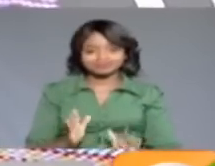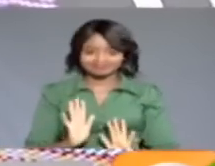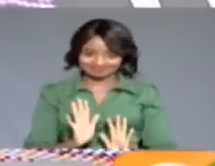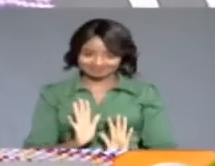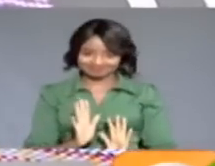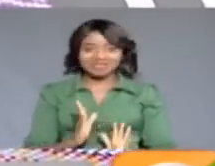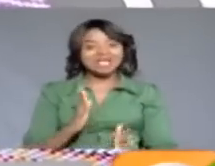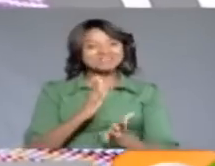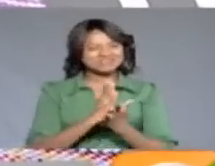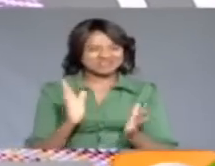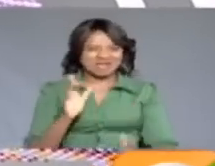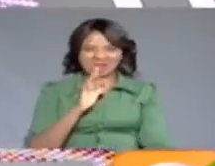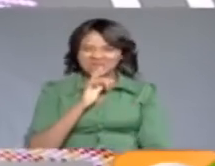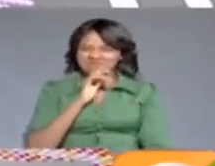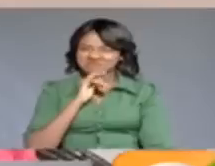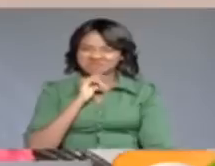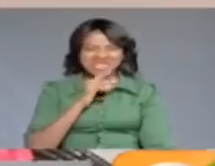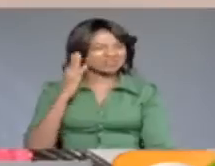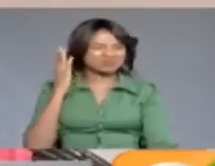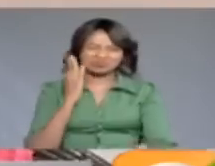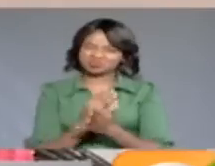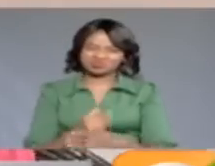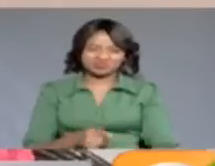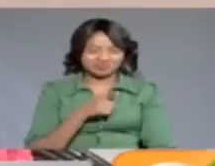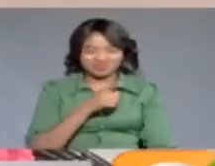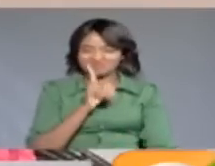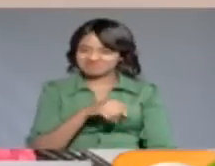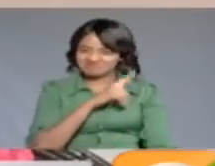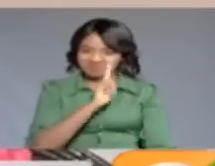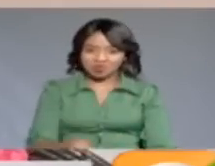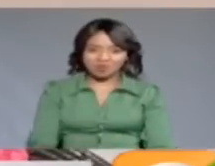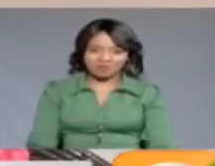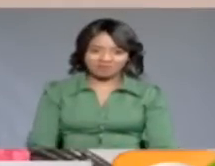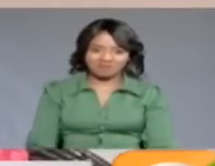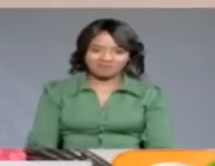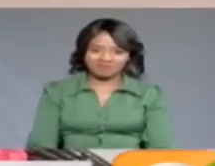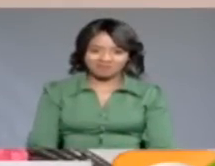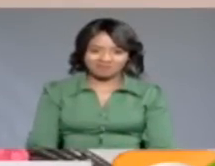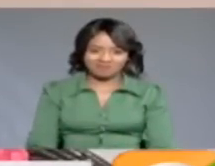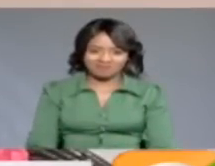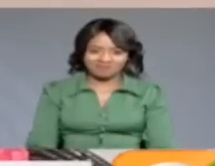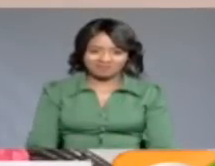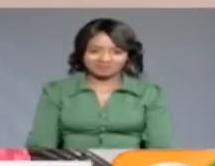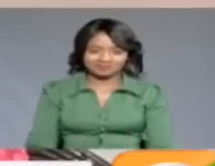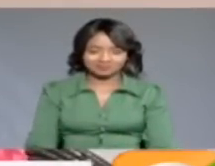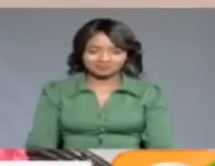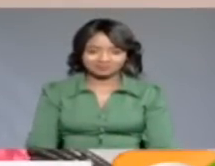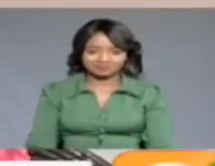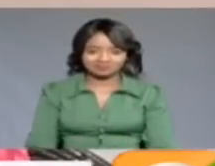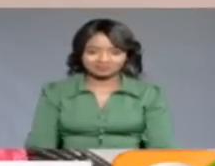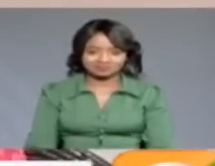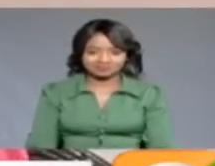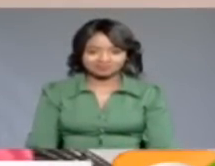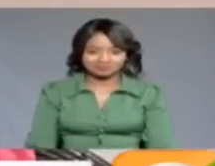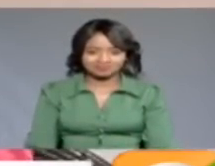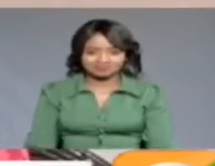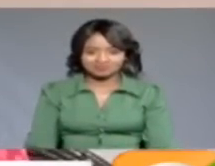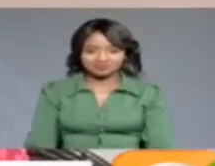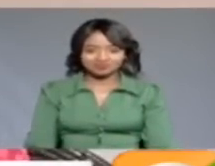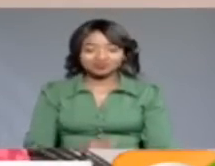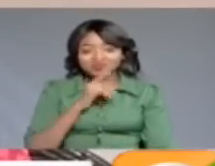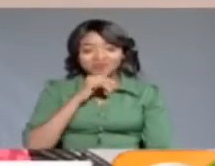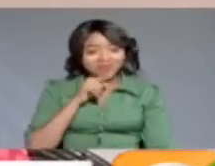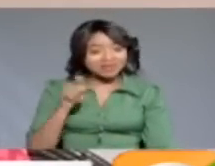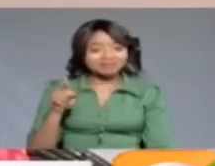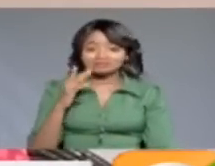pia wamezalika makosa. Sasa wanawake ndio huwa wanaambiwa hawajakamilika pasipo na udaku. Sasa na waume pia